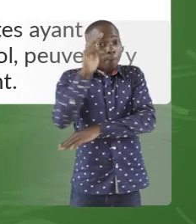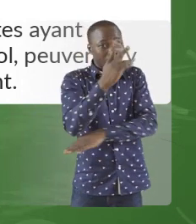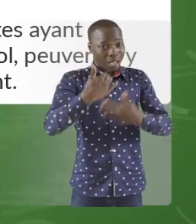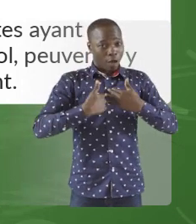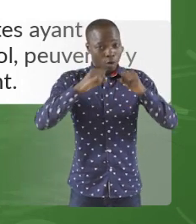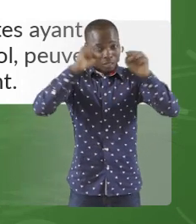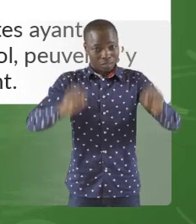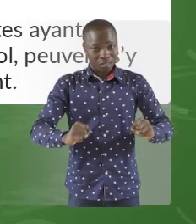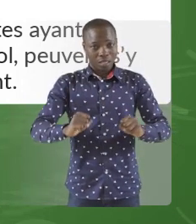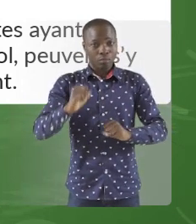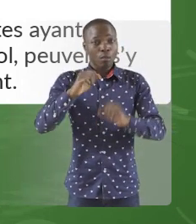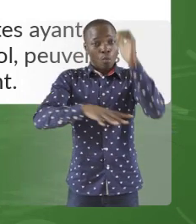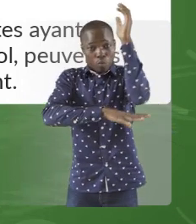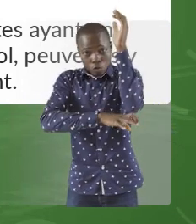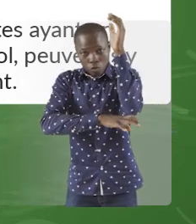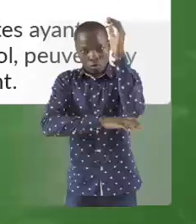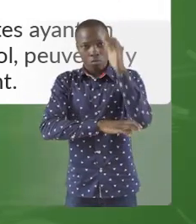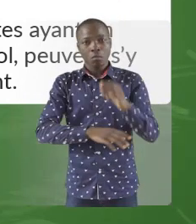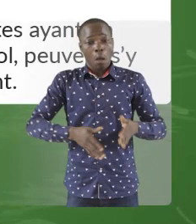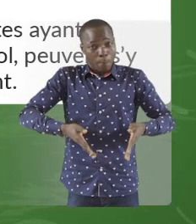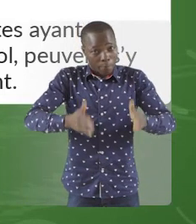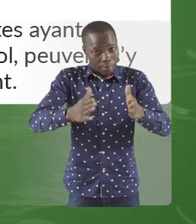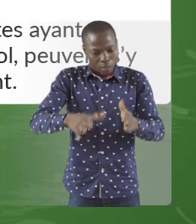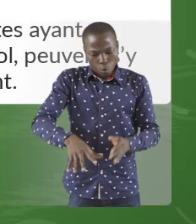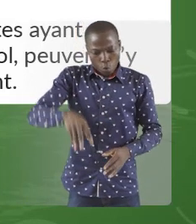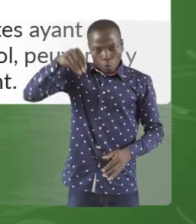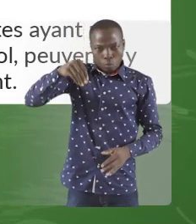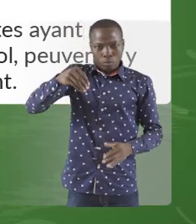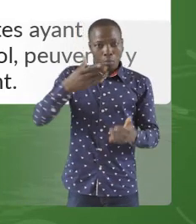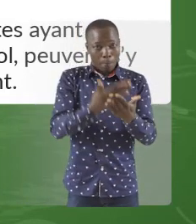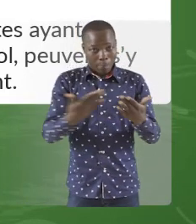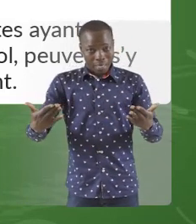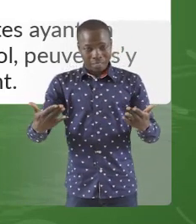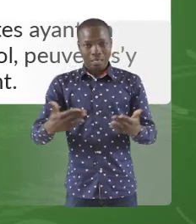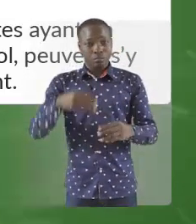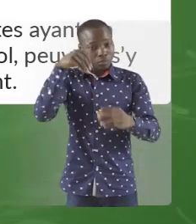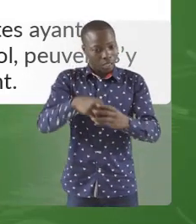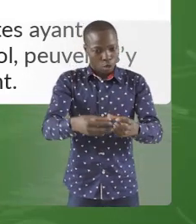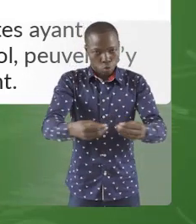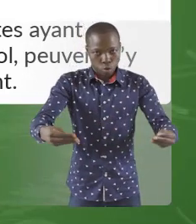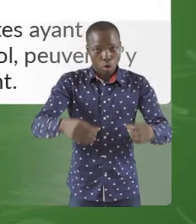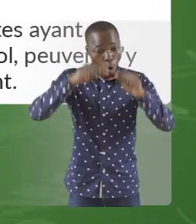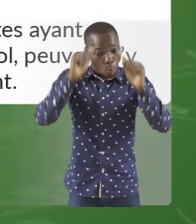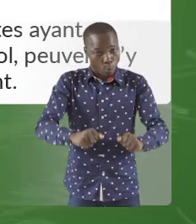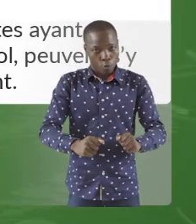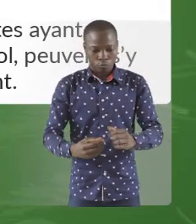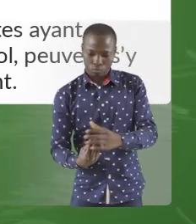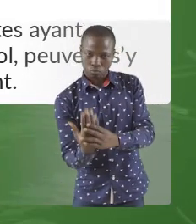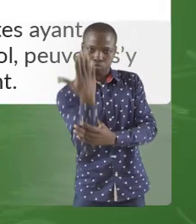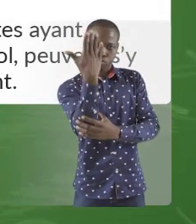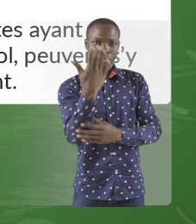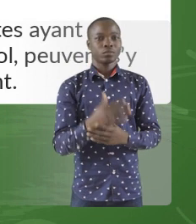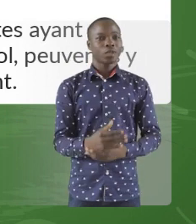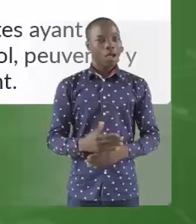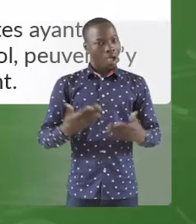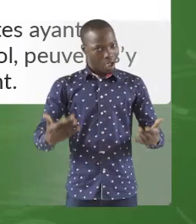racinaire leur permettant de puiser ces substances nutritives dans le sol peuvent s'y développer.